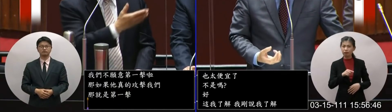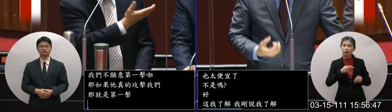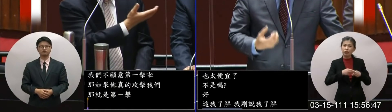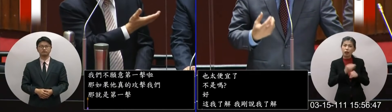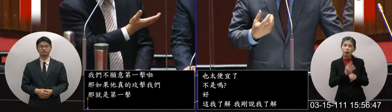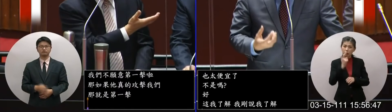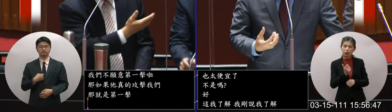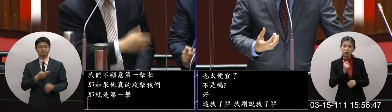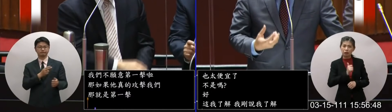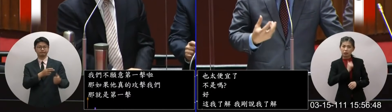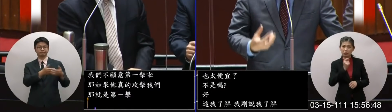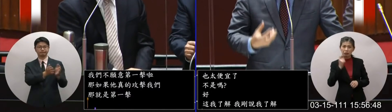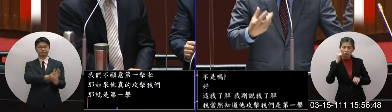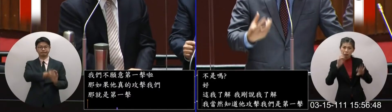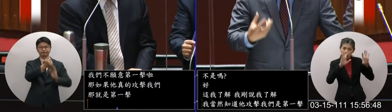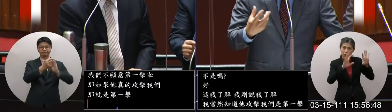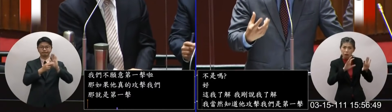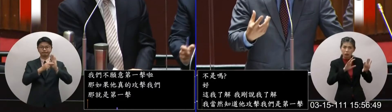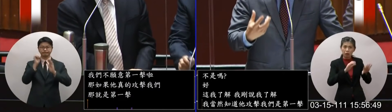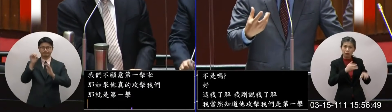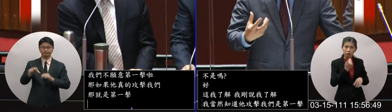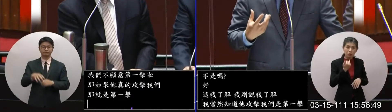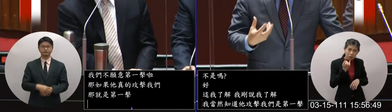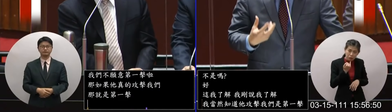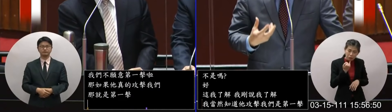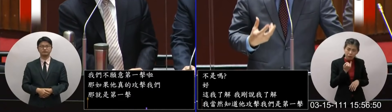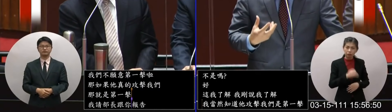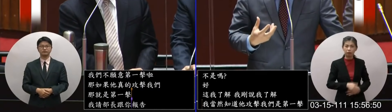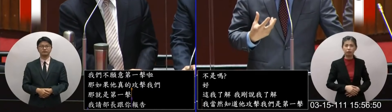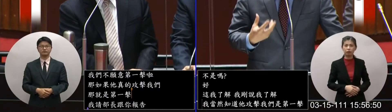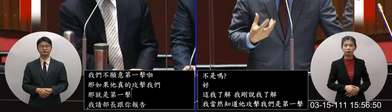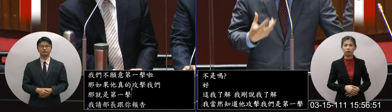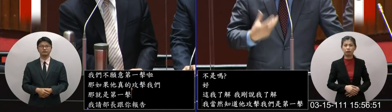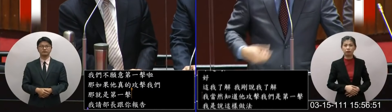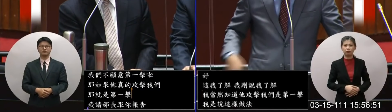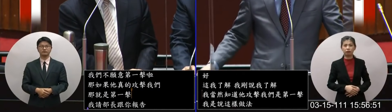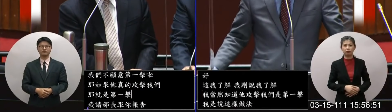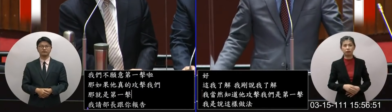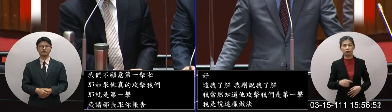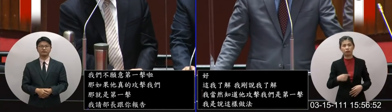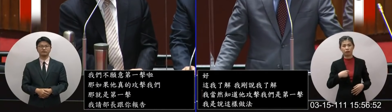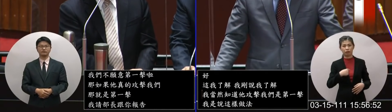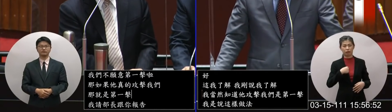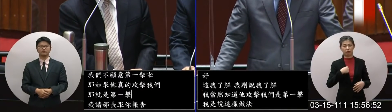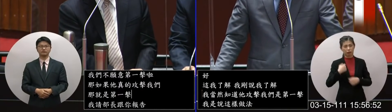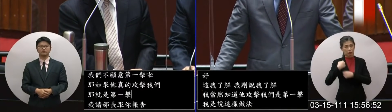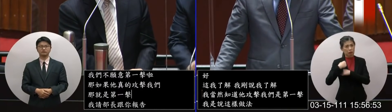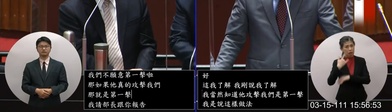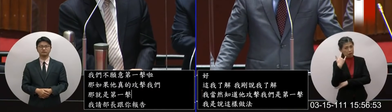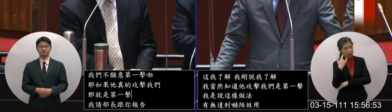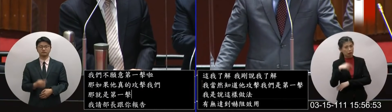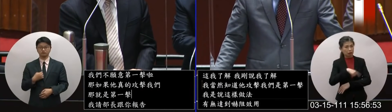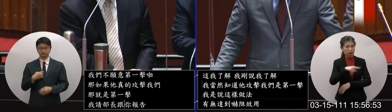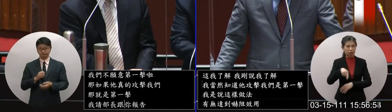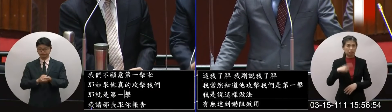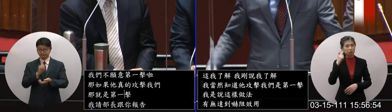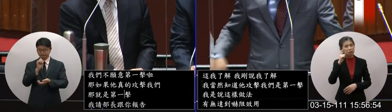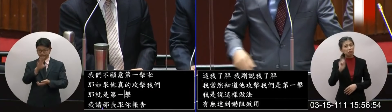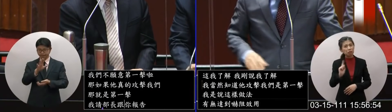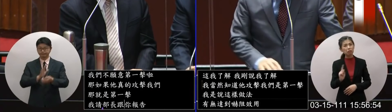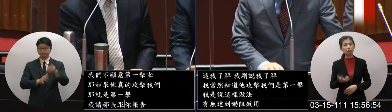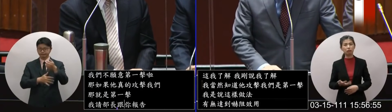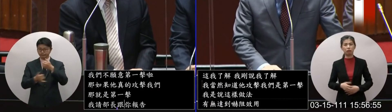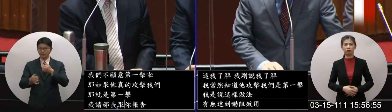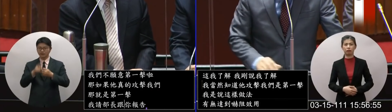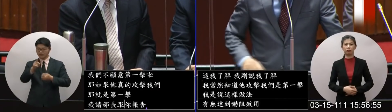效用？ 我请不。 还有，到底你是不是真的会让我们在那边束手空防的人？ 我跟委员报告，不用担这个